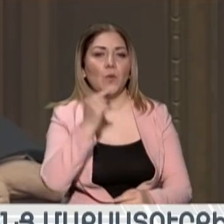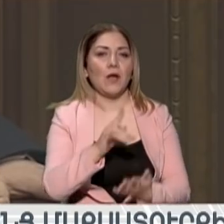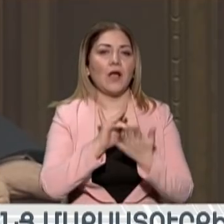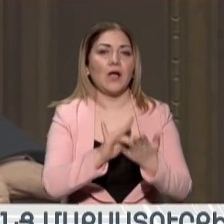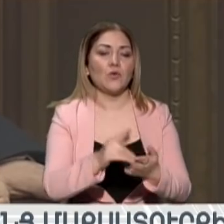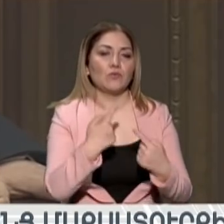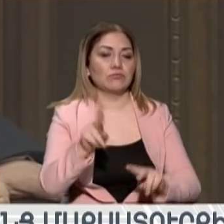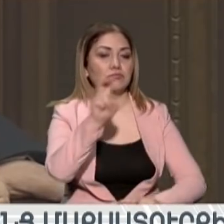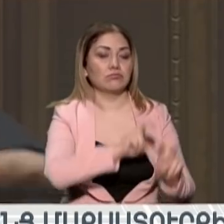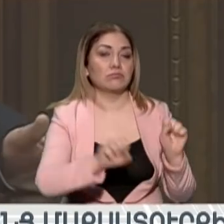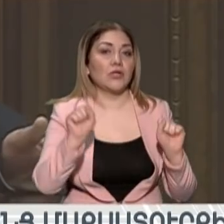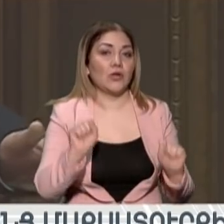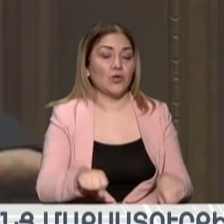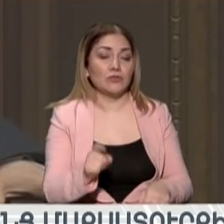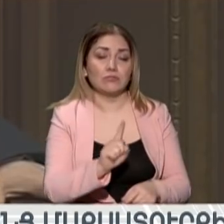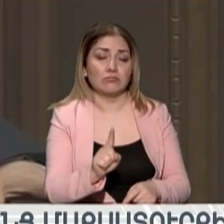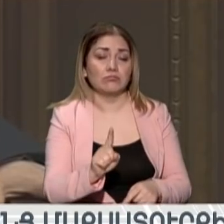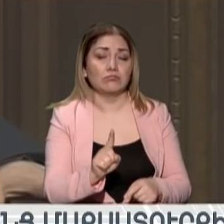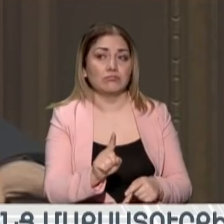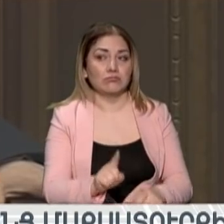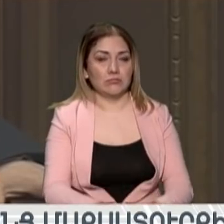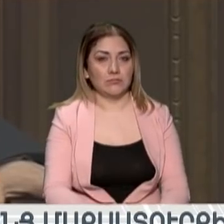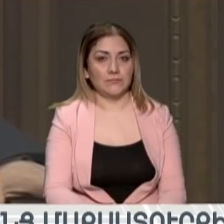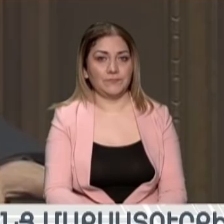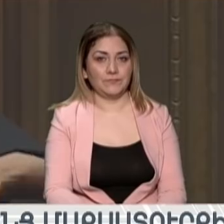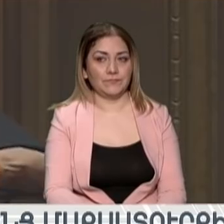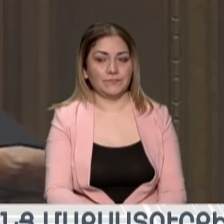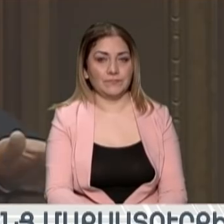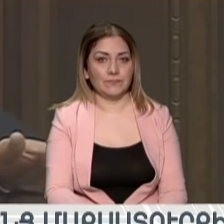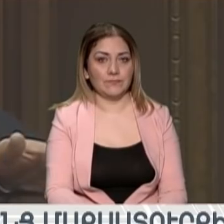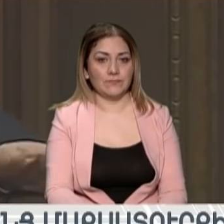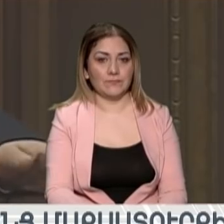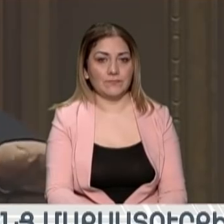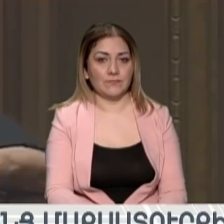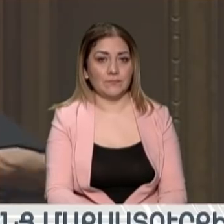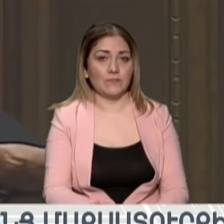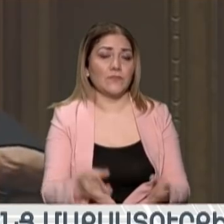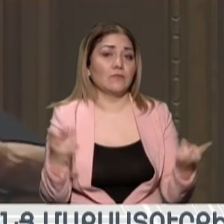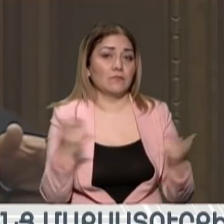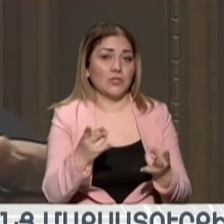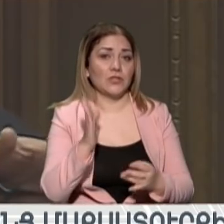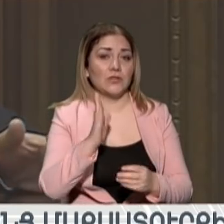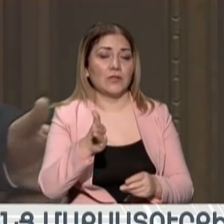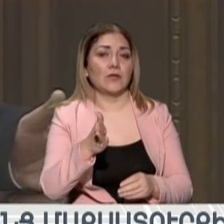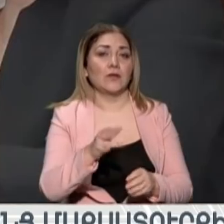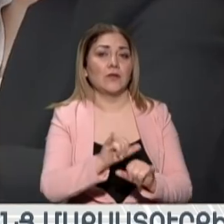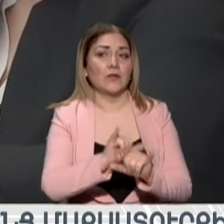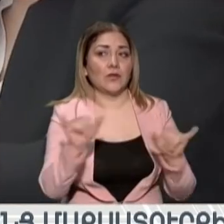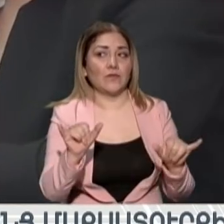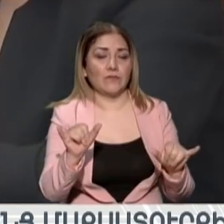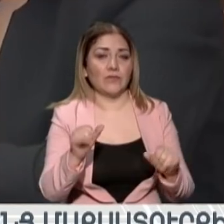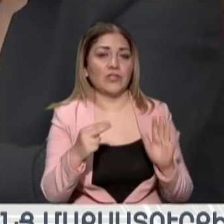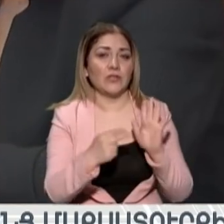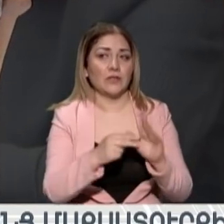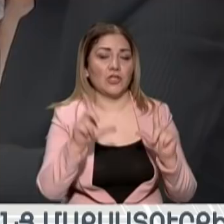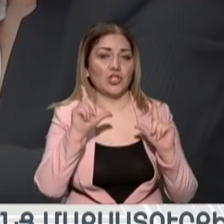աղբյուրներից նույն ներկրումները իրականացնելուց, ինչը ասենք դասական կանոններով պիտի բերի մրցակցության մեծացման